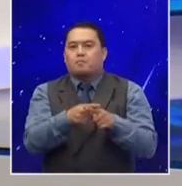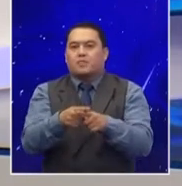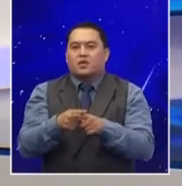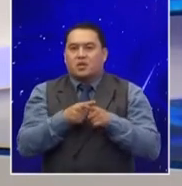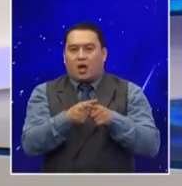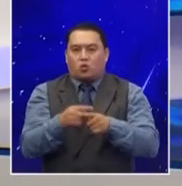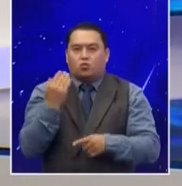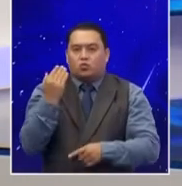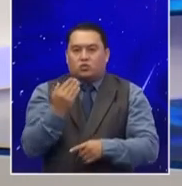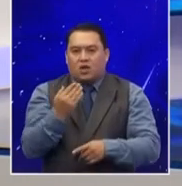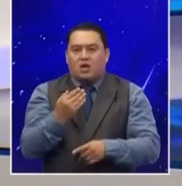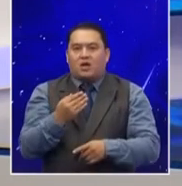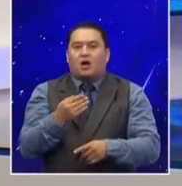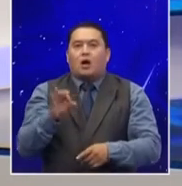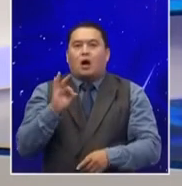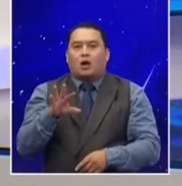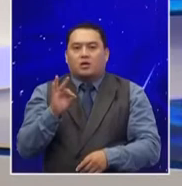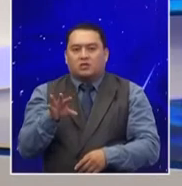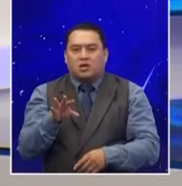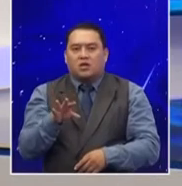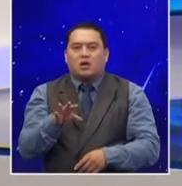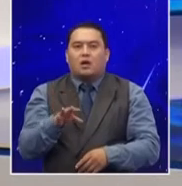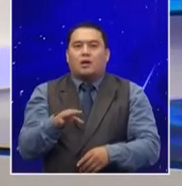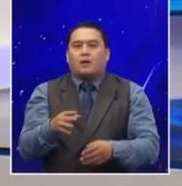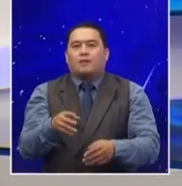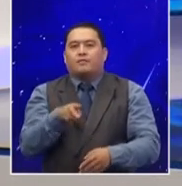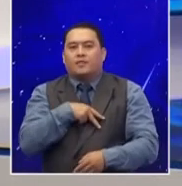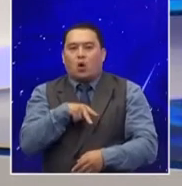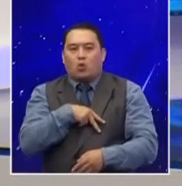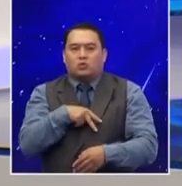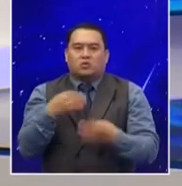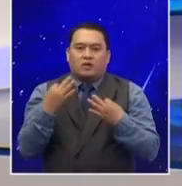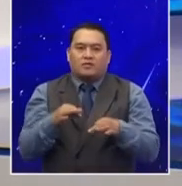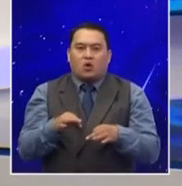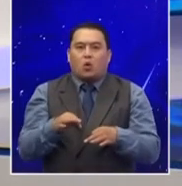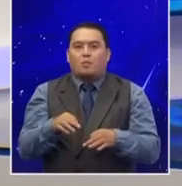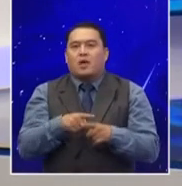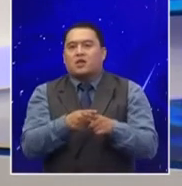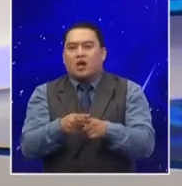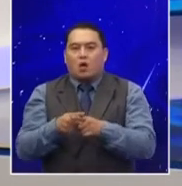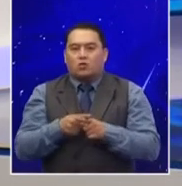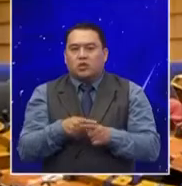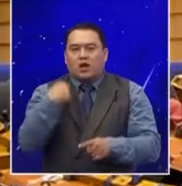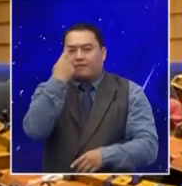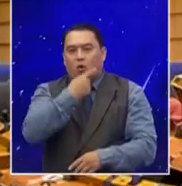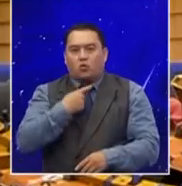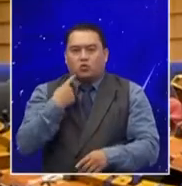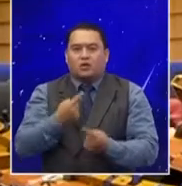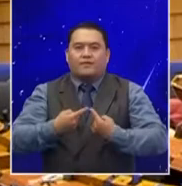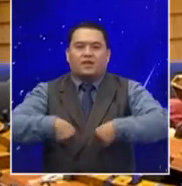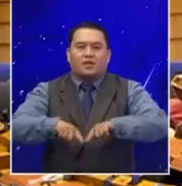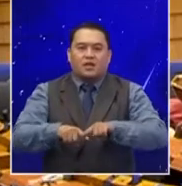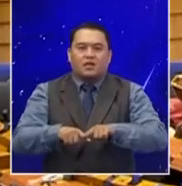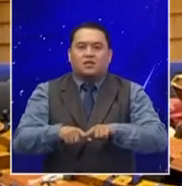Беларуси. С тех пор, как в середине октября в шорт-лист премии вошла демократическая оппозиция Беларуси в лице Координационного